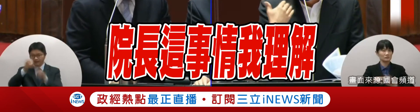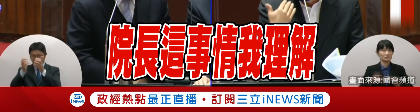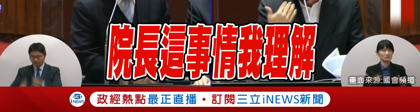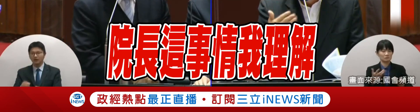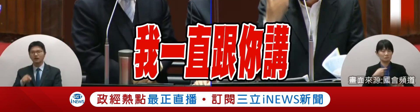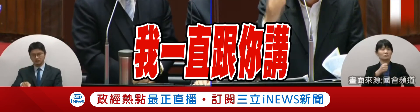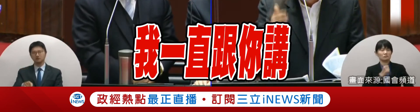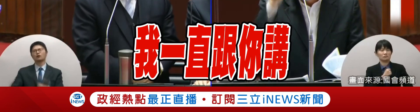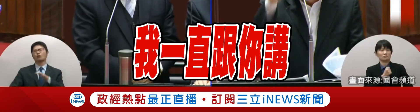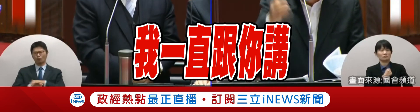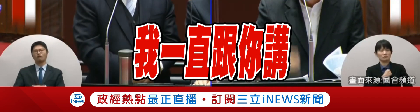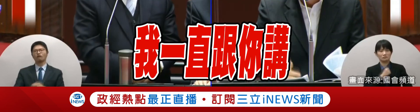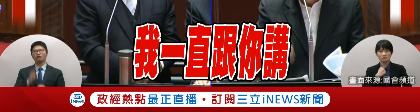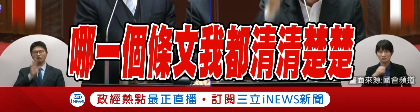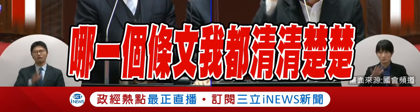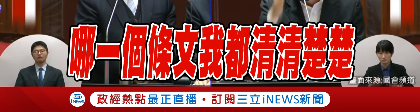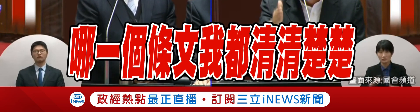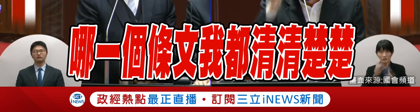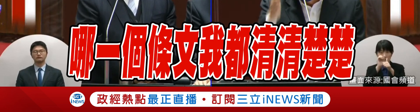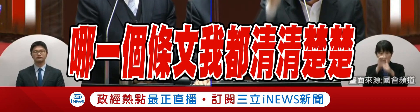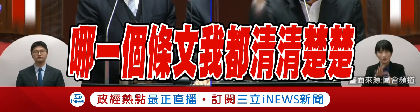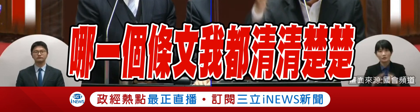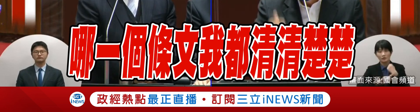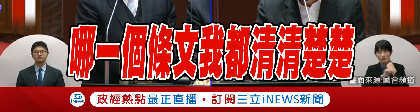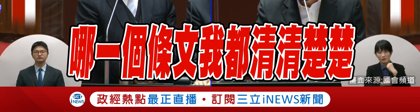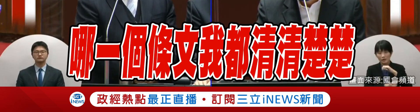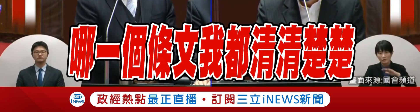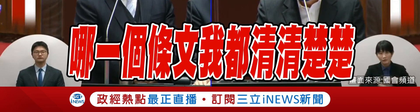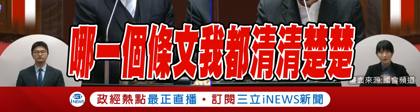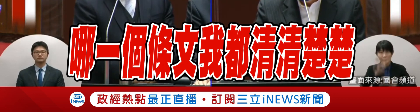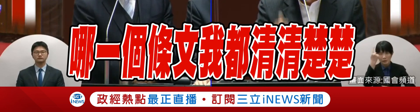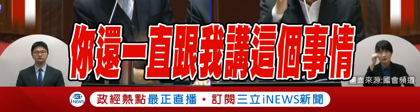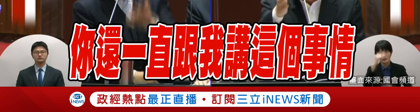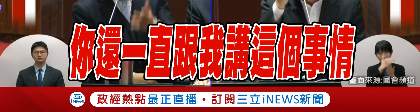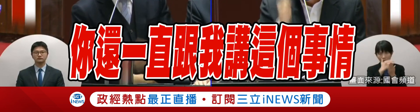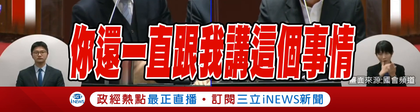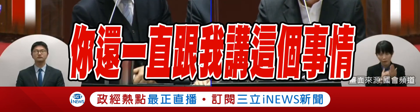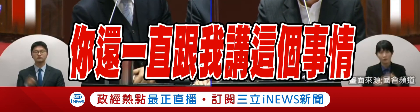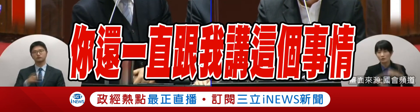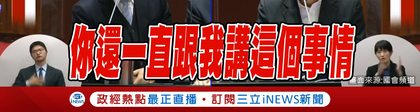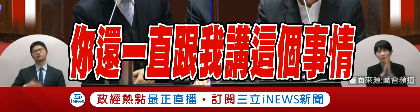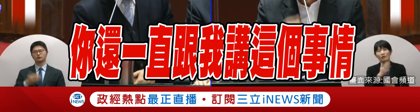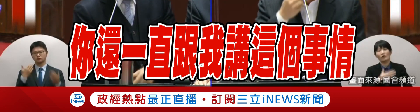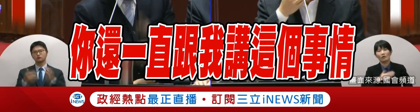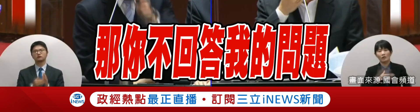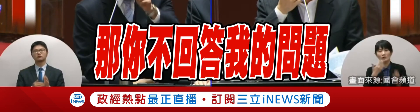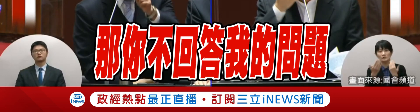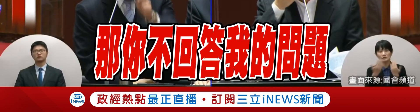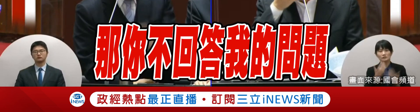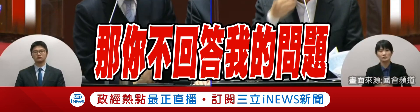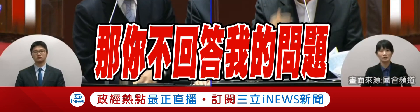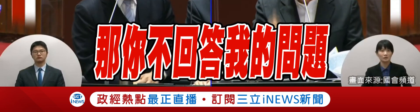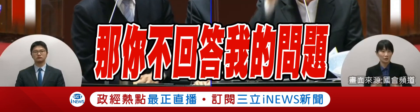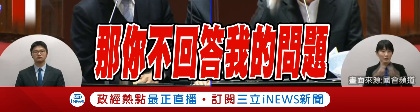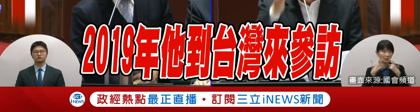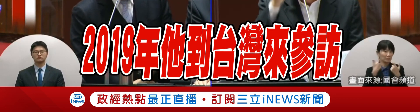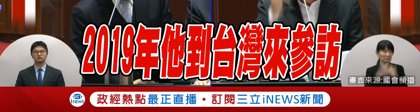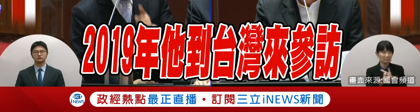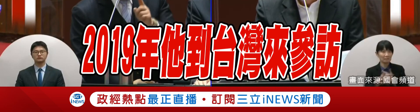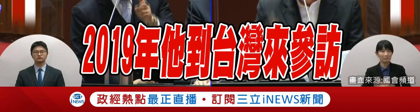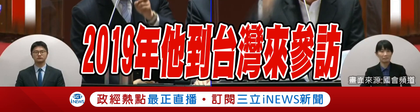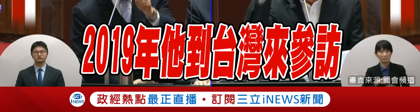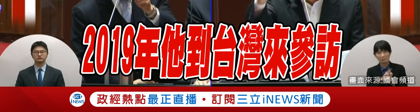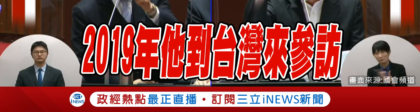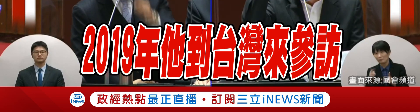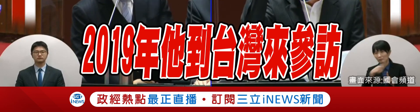情我理解，所以我就跟你讲，违反哪一个条我都知道清清楚楚。你还在一直跟我讲这件事情，那你不回答我的问题，你对